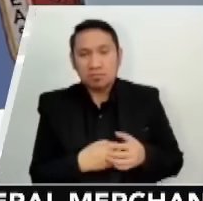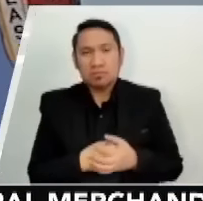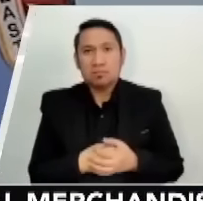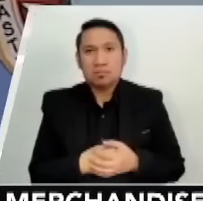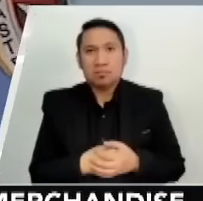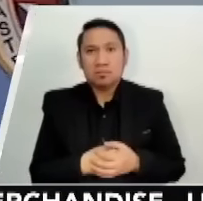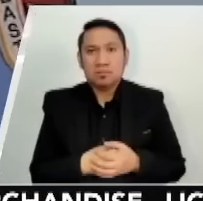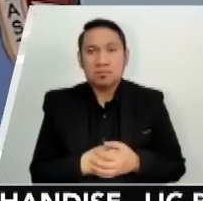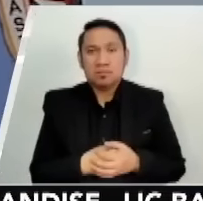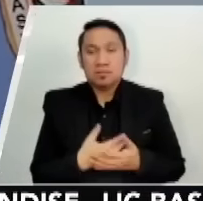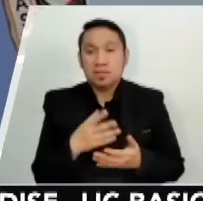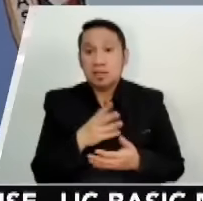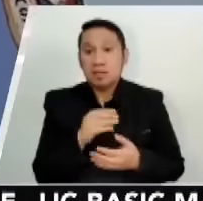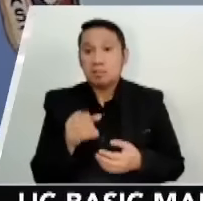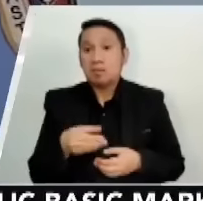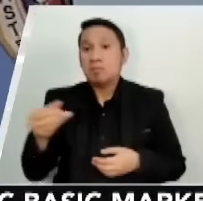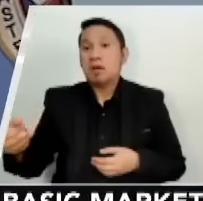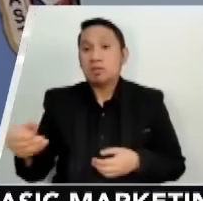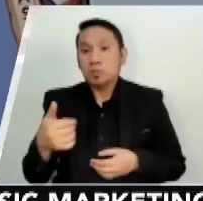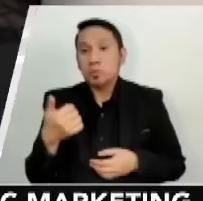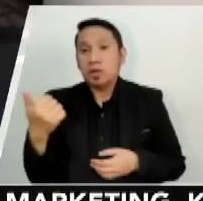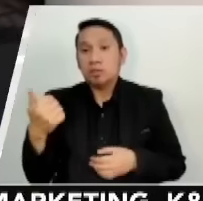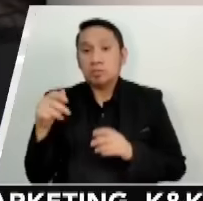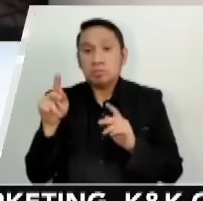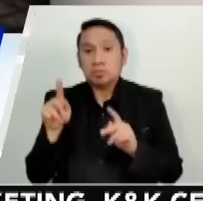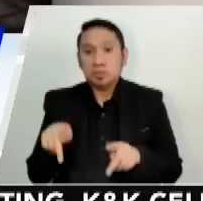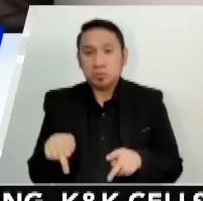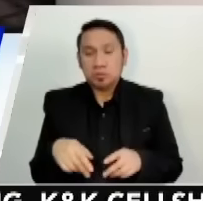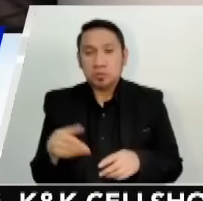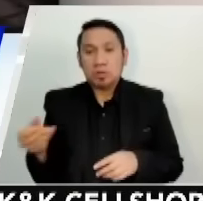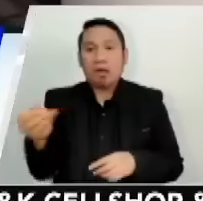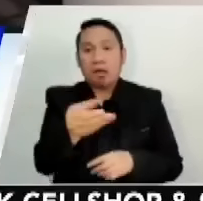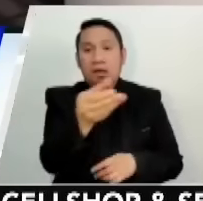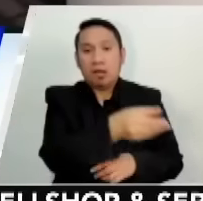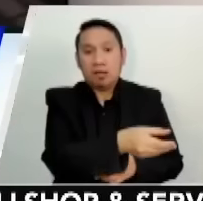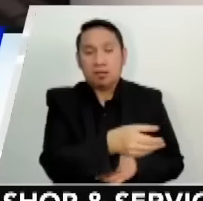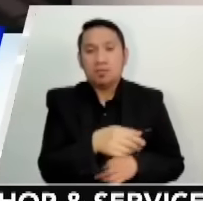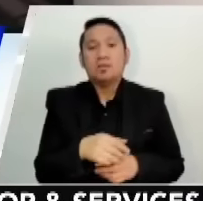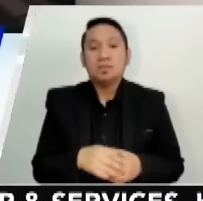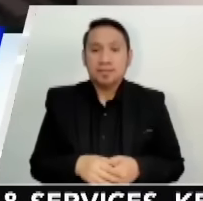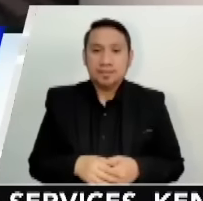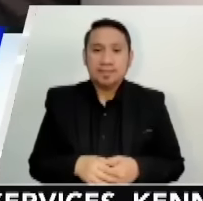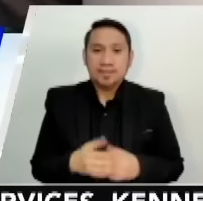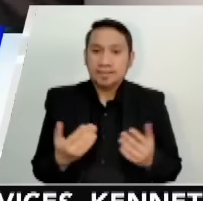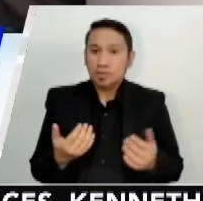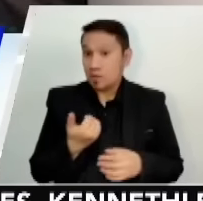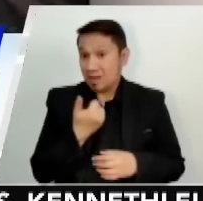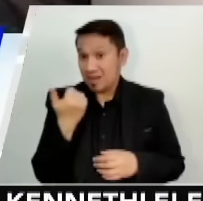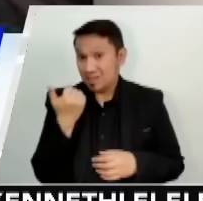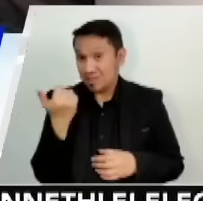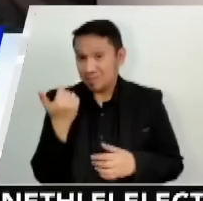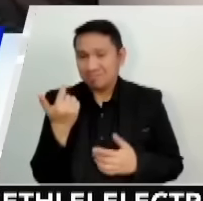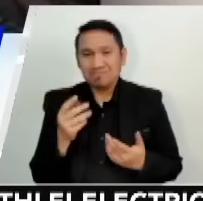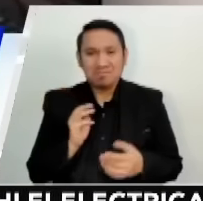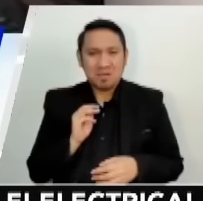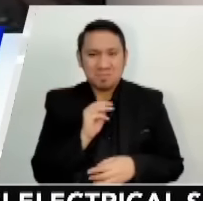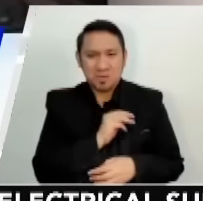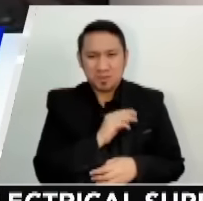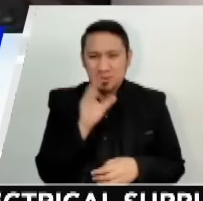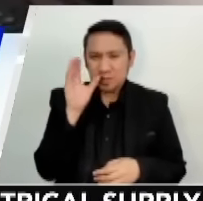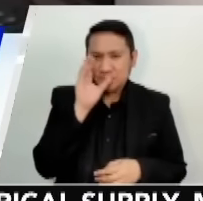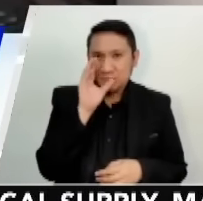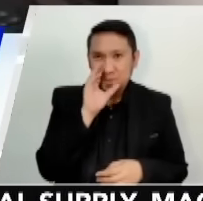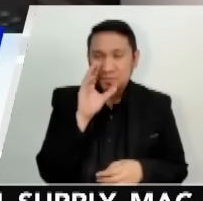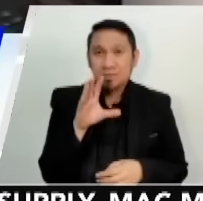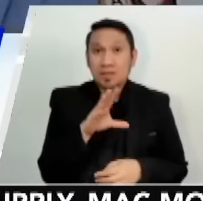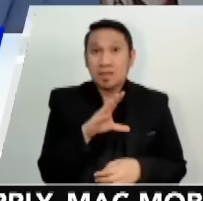papasa nila sa kasama nila agad yun. Pasa-pasa na sila. Subject ngayon ng follow-up operation ng mga kasabwat ng suspect at kung saan niya dinadala ang mga